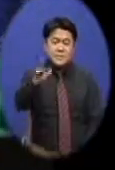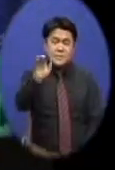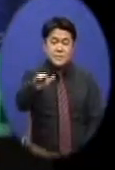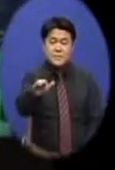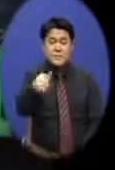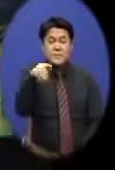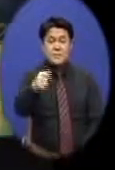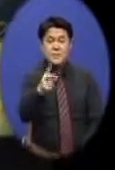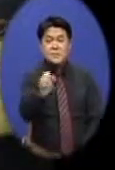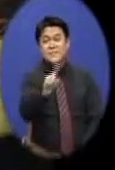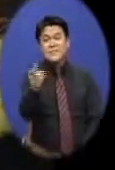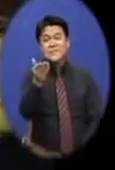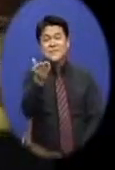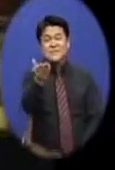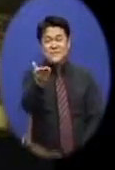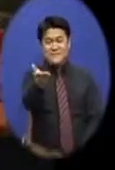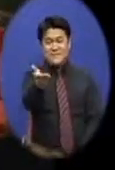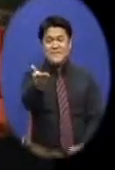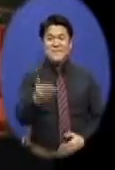사랑 춘향아